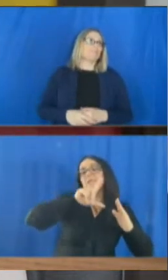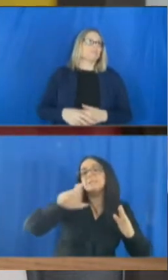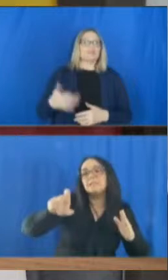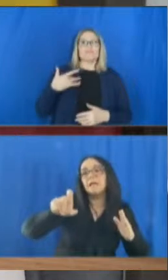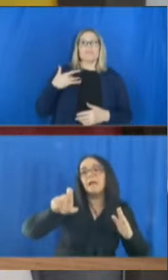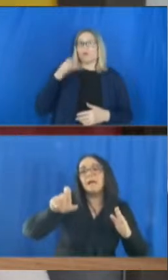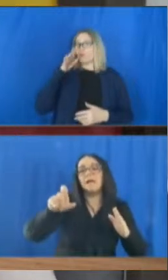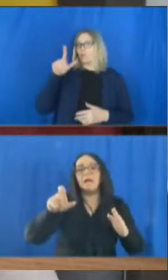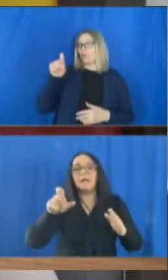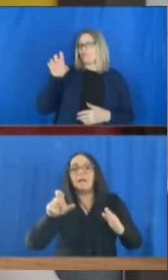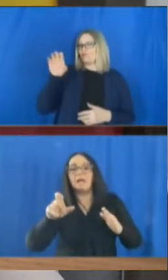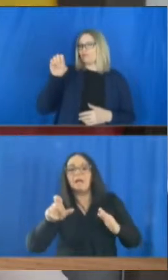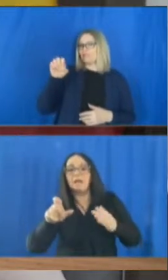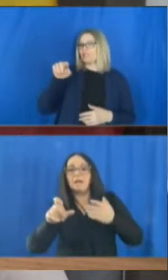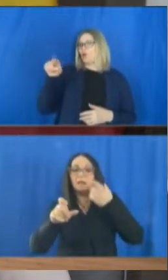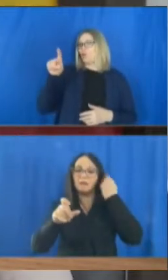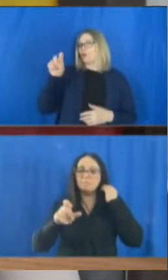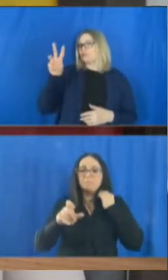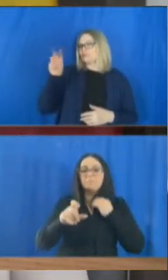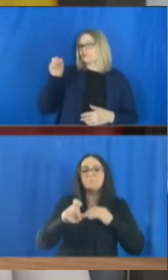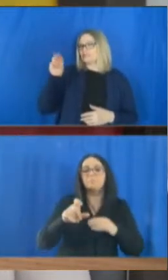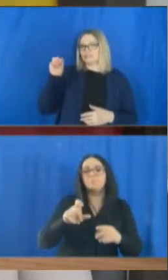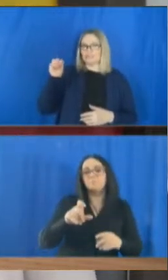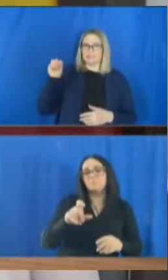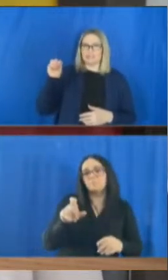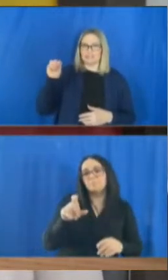hospitalisés. Et aussi,